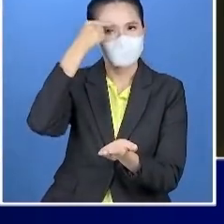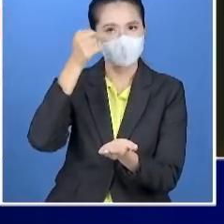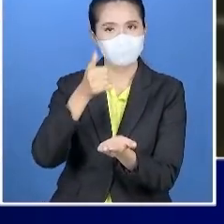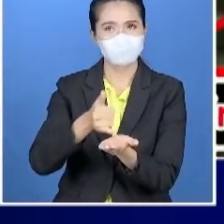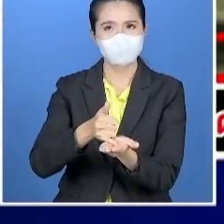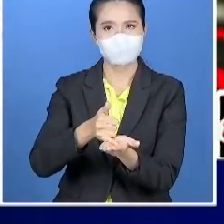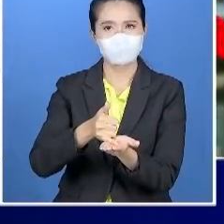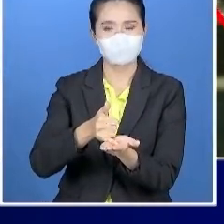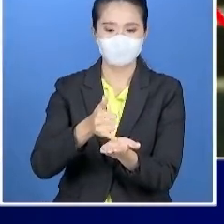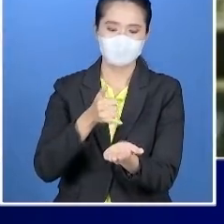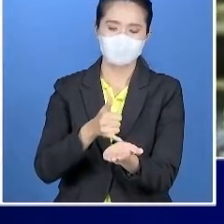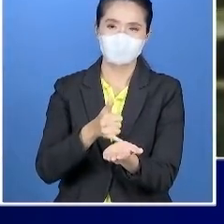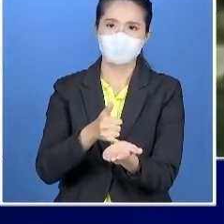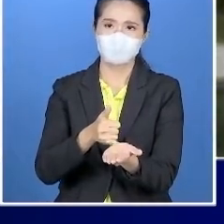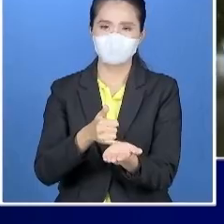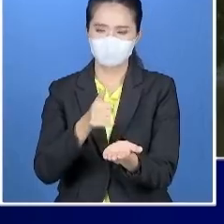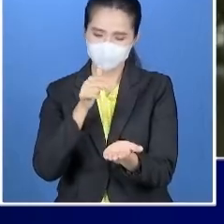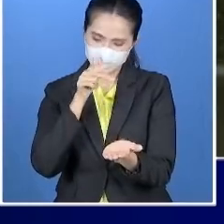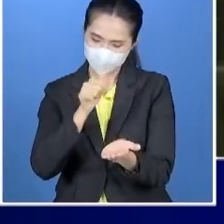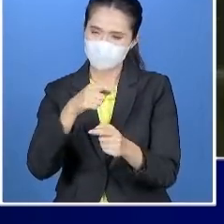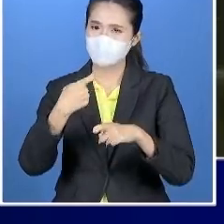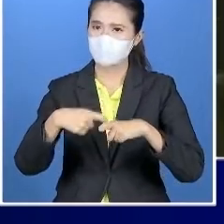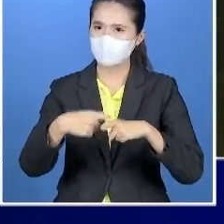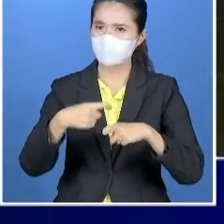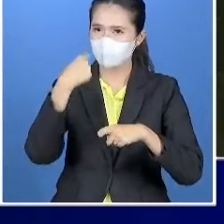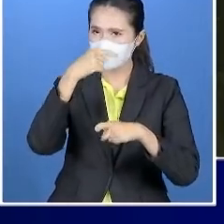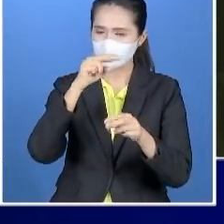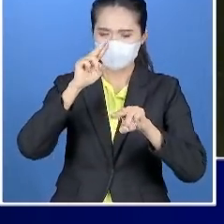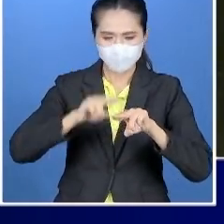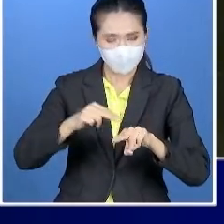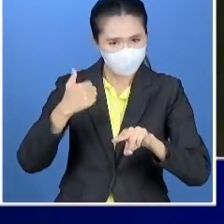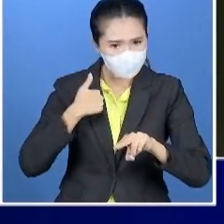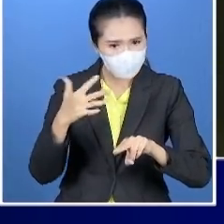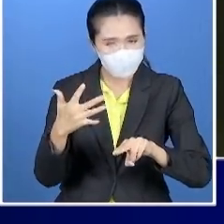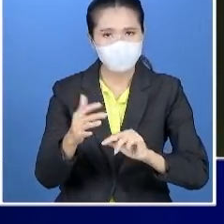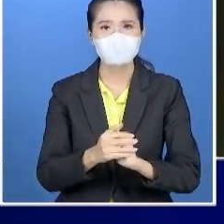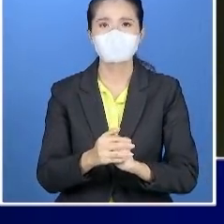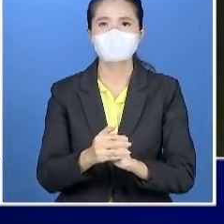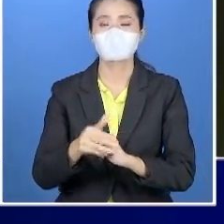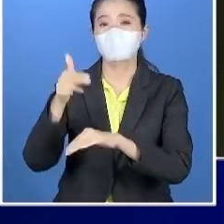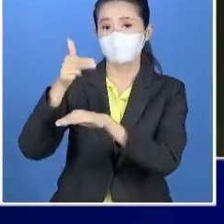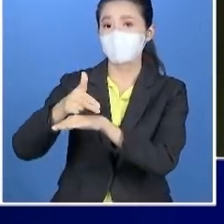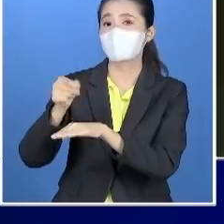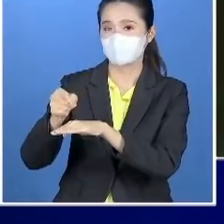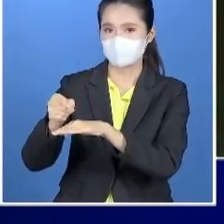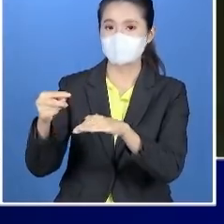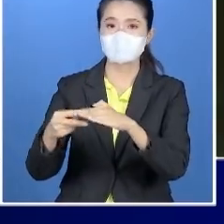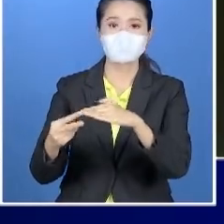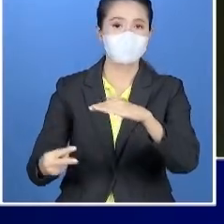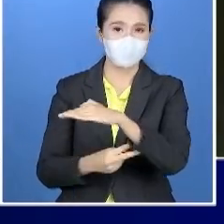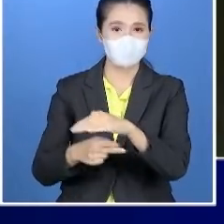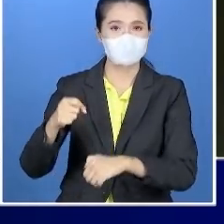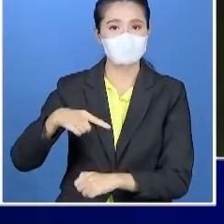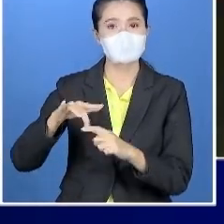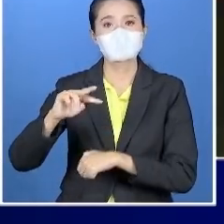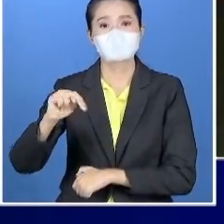แค่คนเดียวส่วนท้ายเรืออันนี้สังเกตยากว่ามีใครนั่งอยู่หรือไม่นี่กล้องที่สังฮีนะฮะถ้าย้อนขึ้นไปอีกนิด